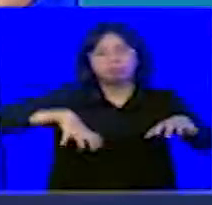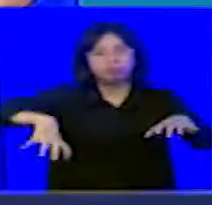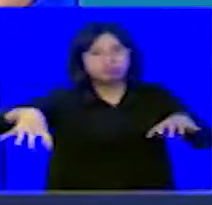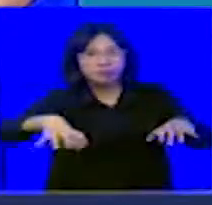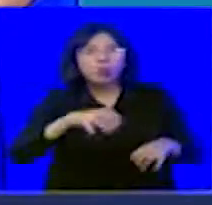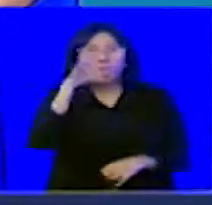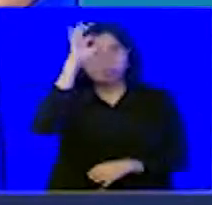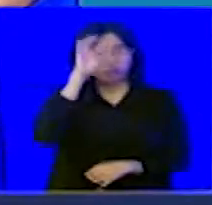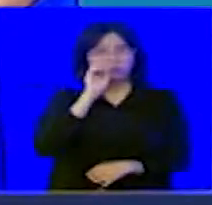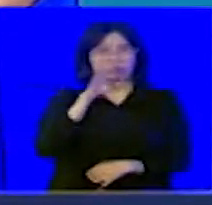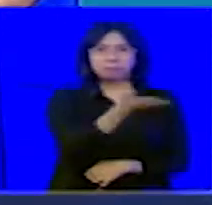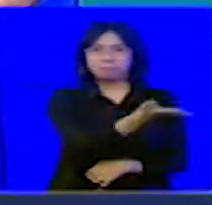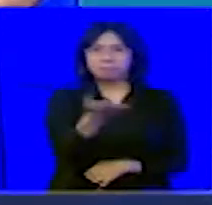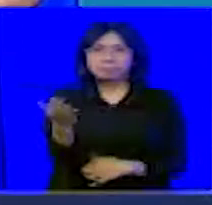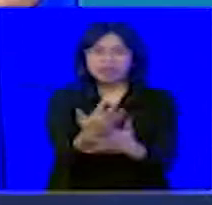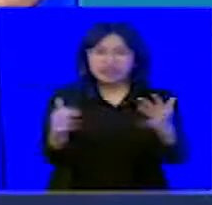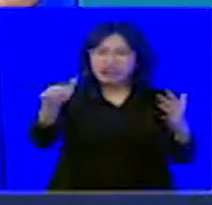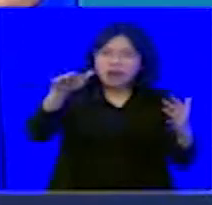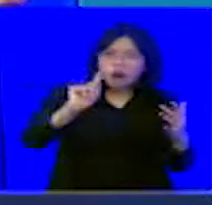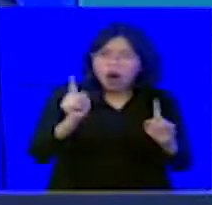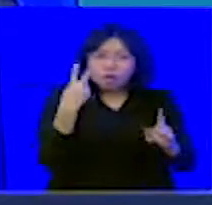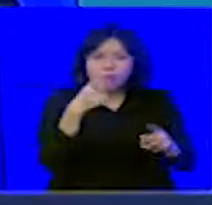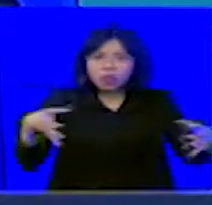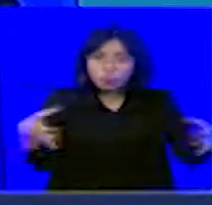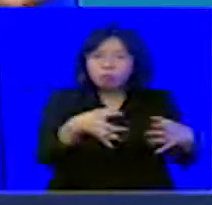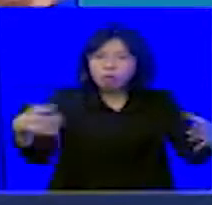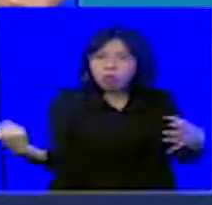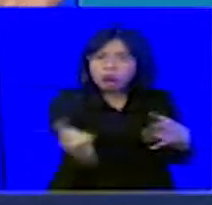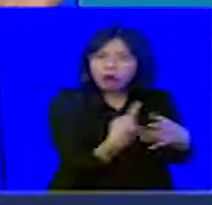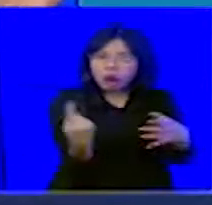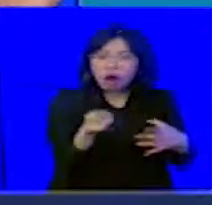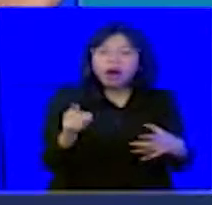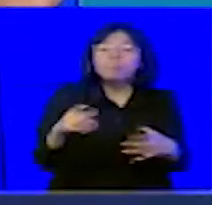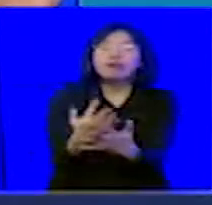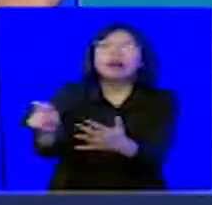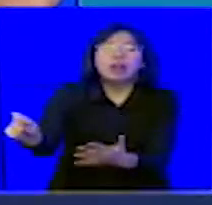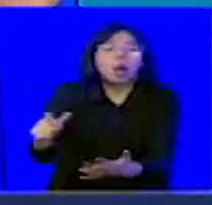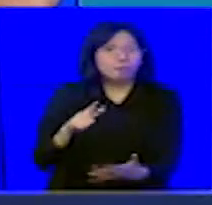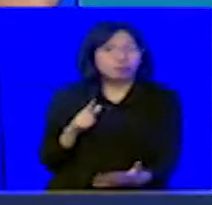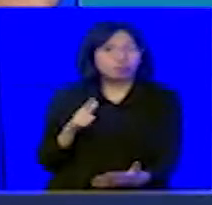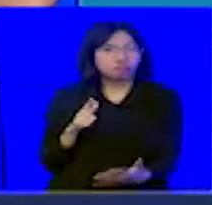mengajak masyarakat melaporkan jika menemukan adanya kerumunan yang melanggar protokol kesehatan.